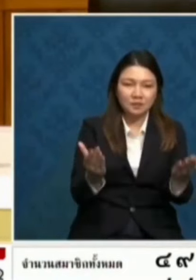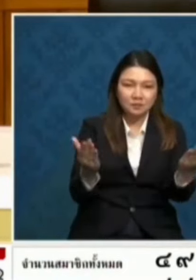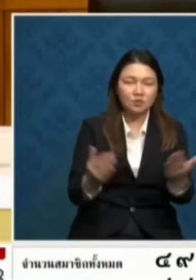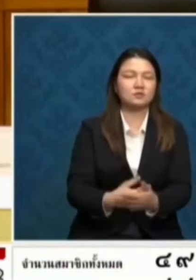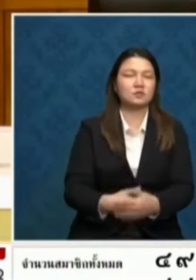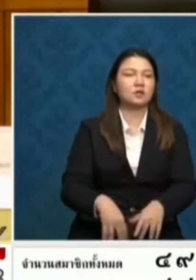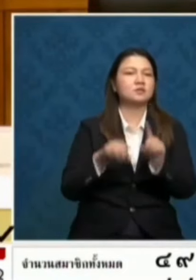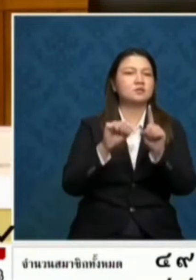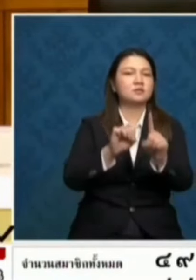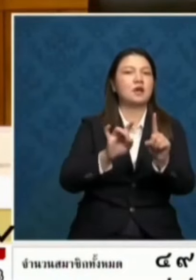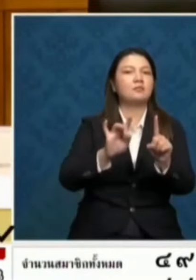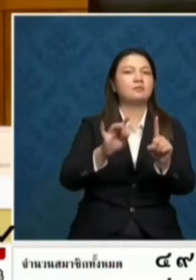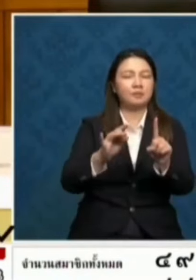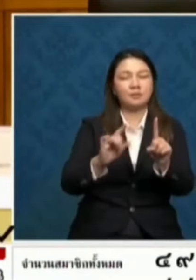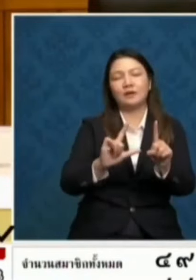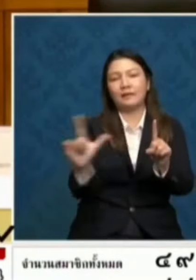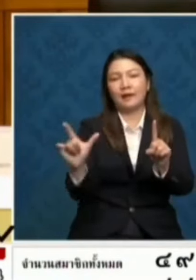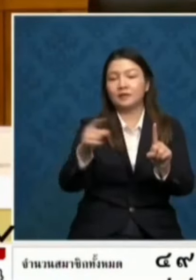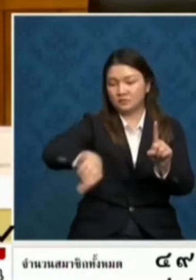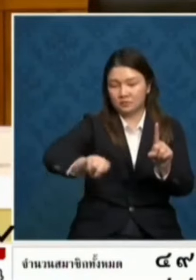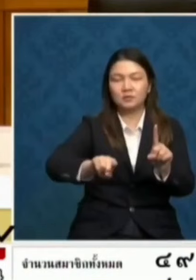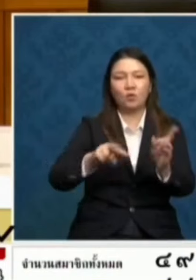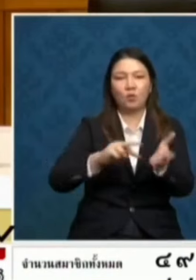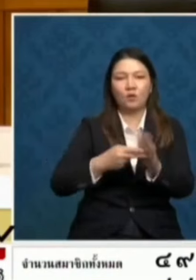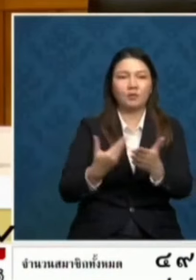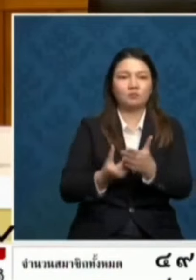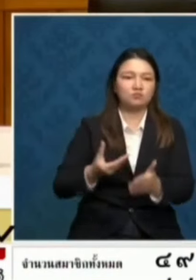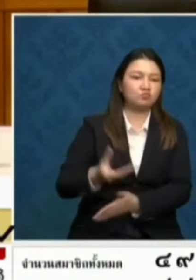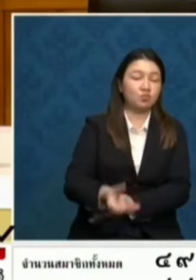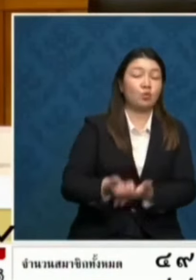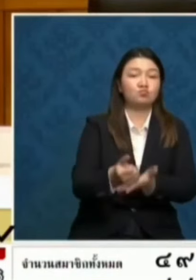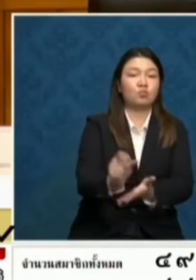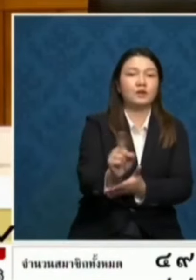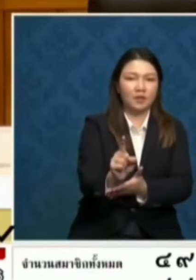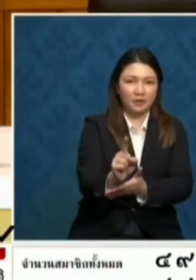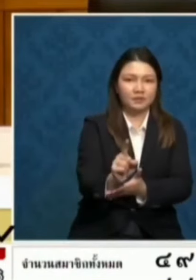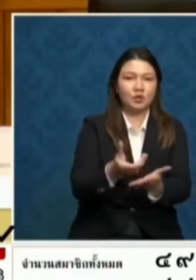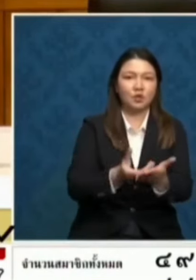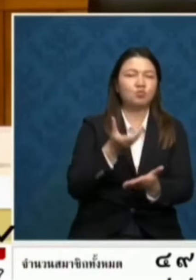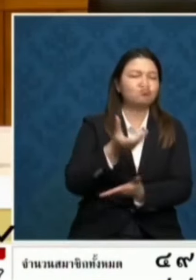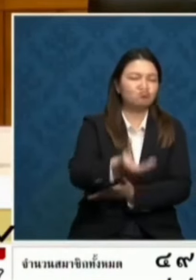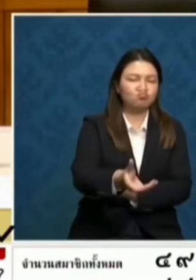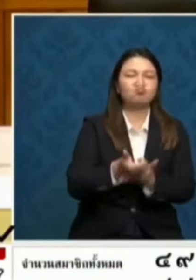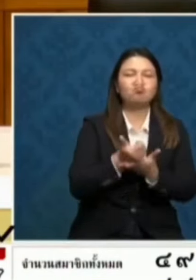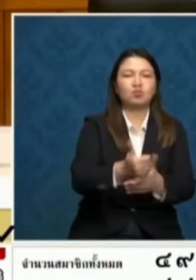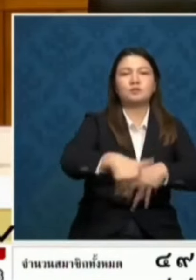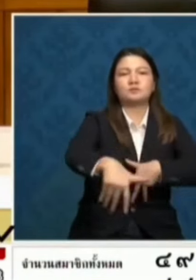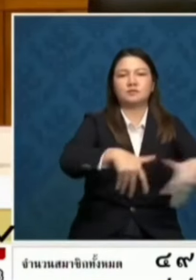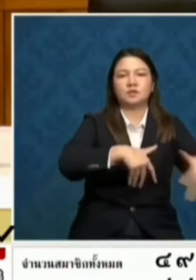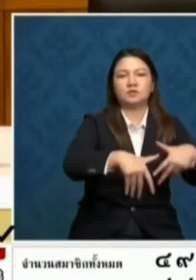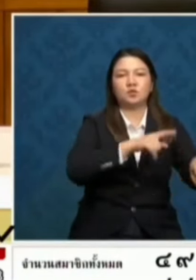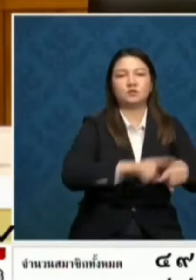าทนี้สุดท้ายจะได้ใช้ประโยชน์และจะเป็นเม็ดเงินที่จะลงไปผ่านถึงมือพี่น้องประชาชน